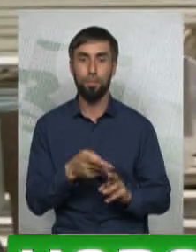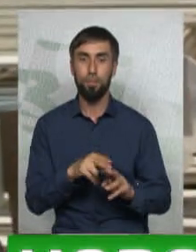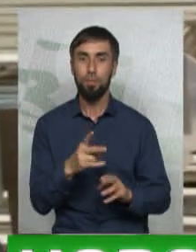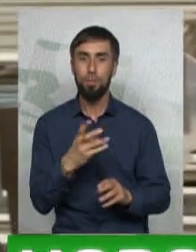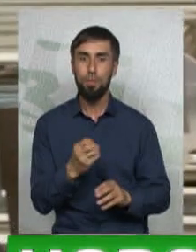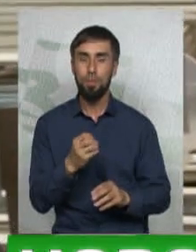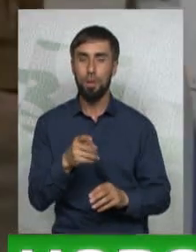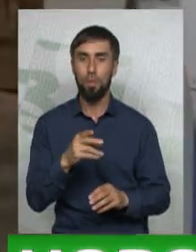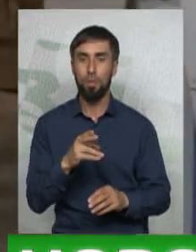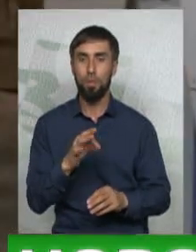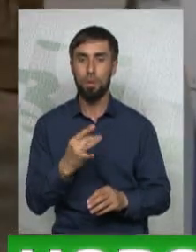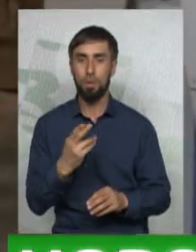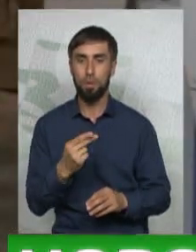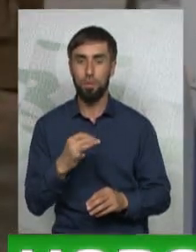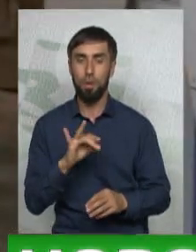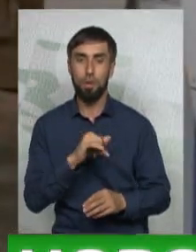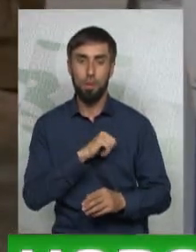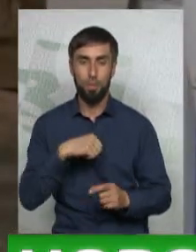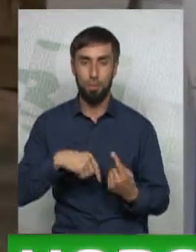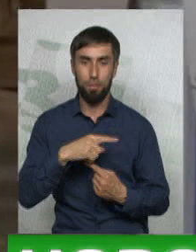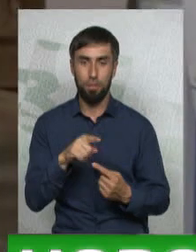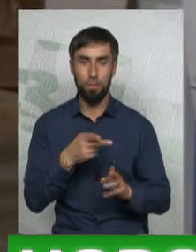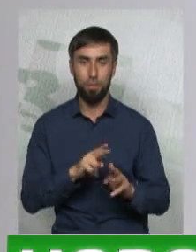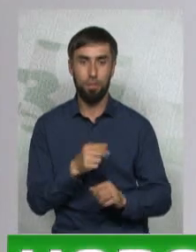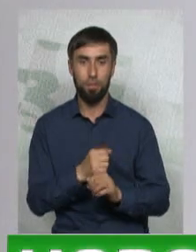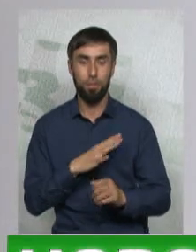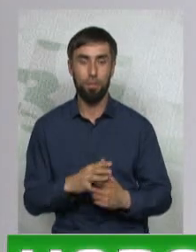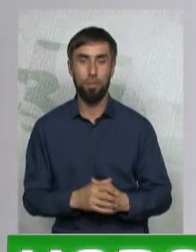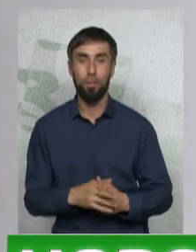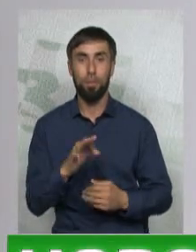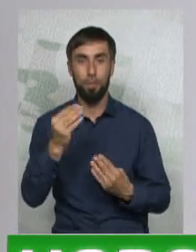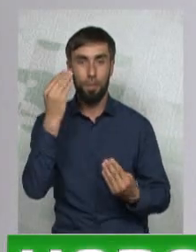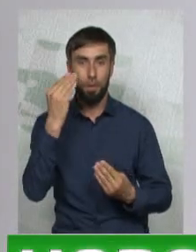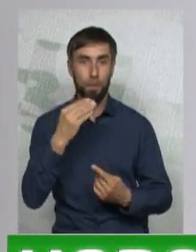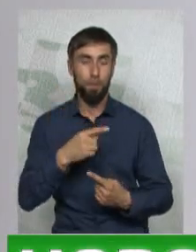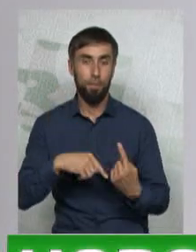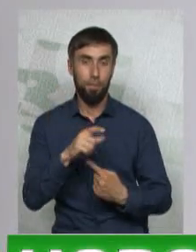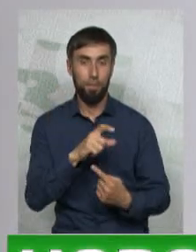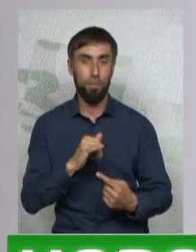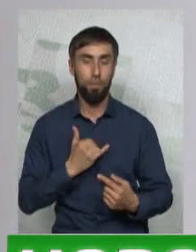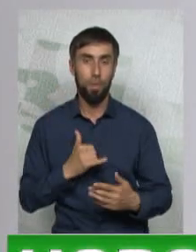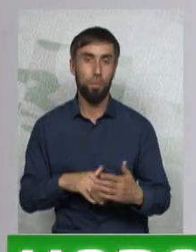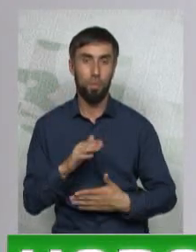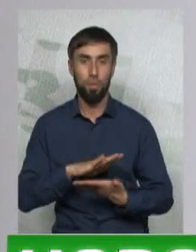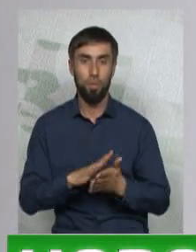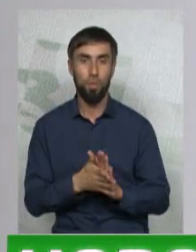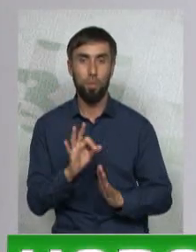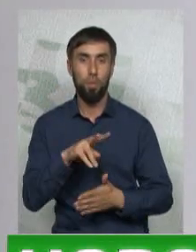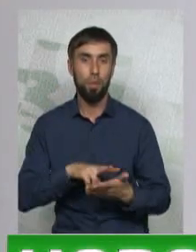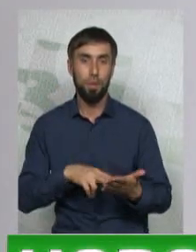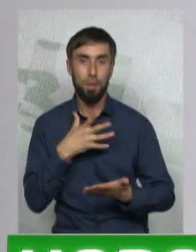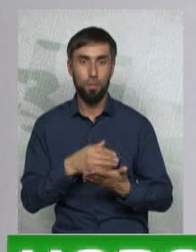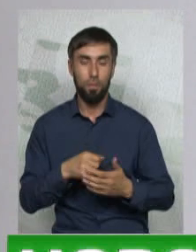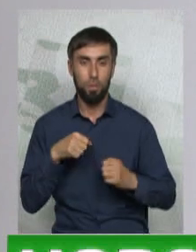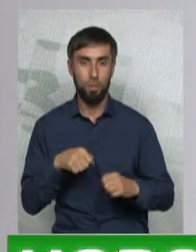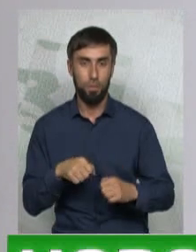а самих бизнесменов по результатам опроса экспертной команды. По мнению предпринимателя, у нас улучшилась ситуация по регистрации прав